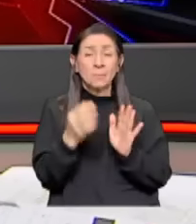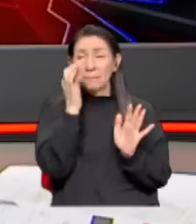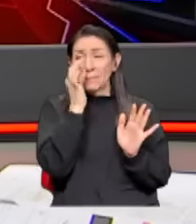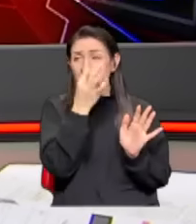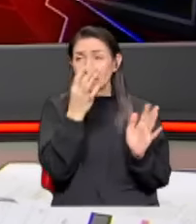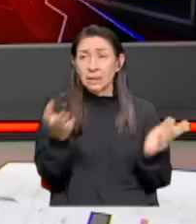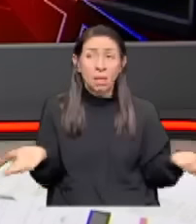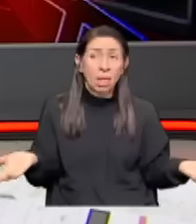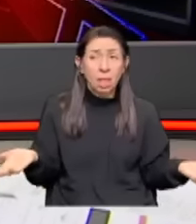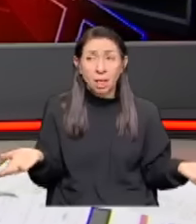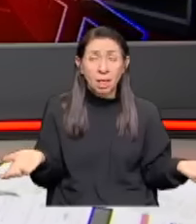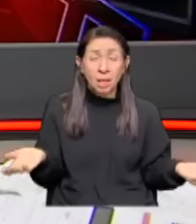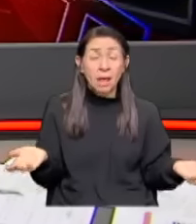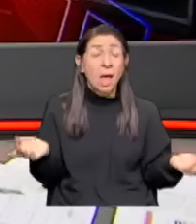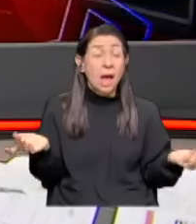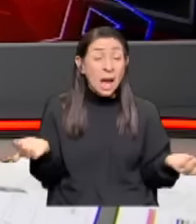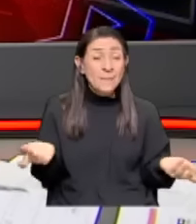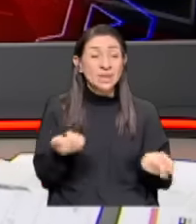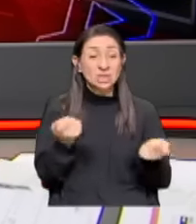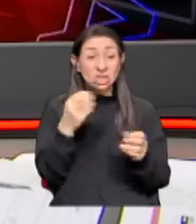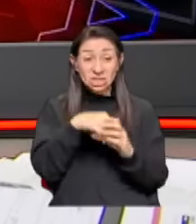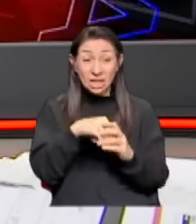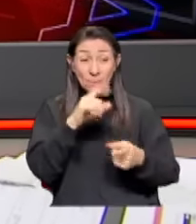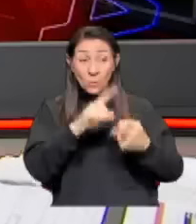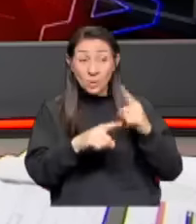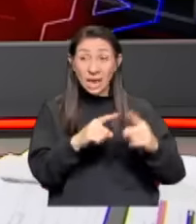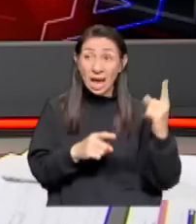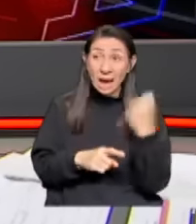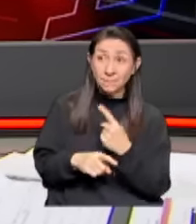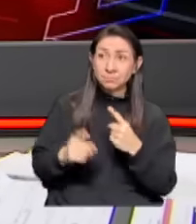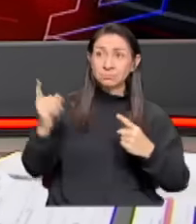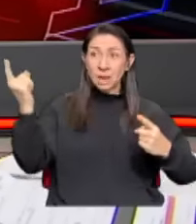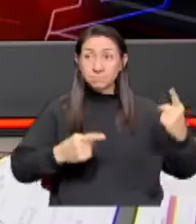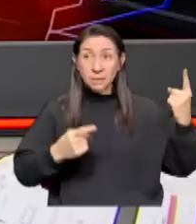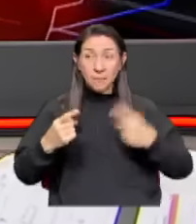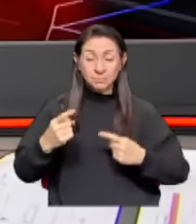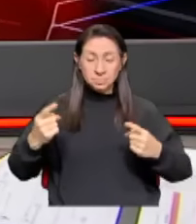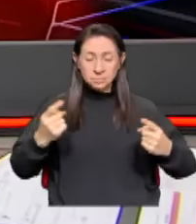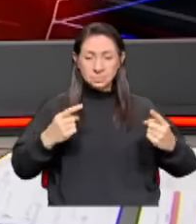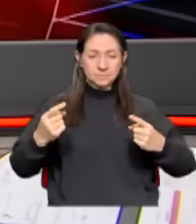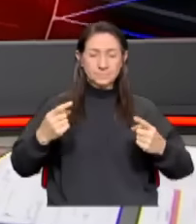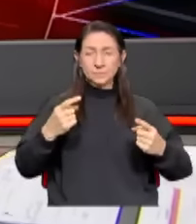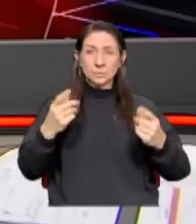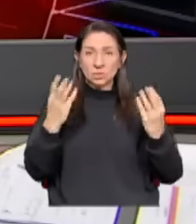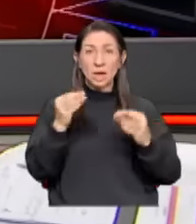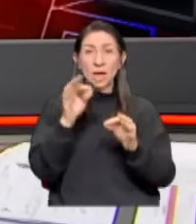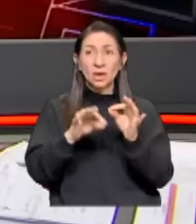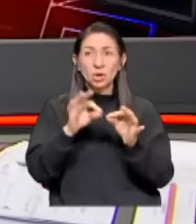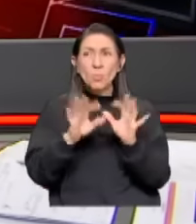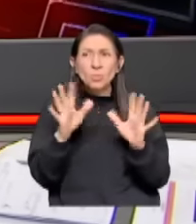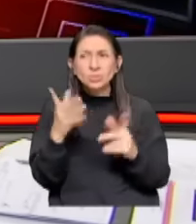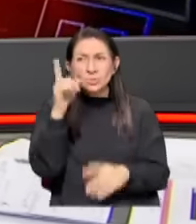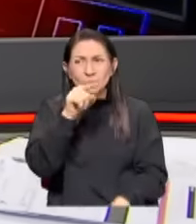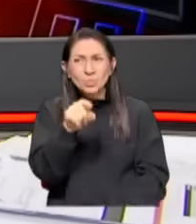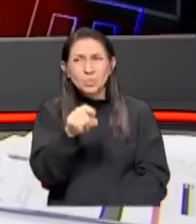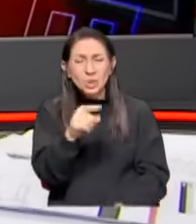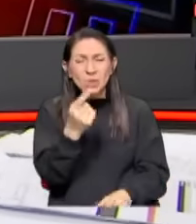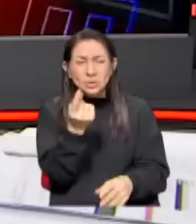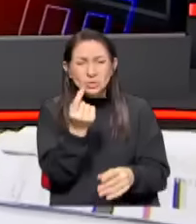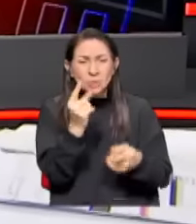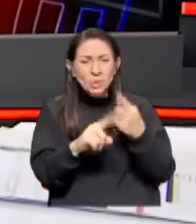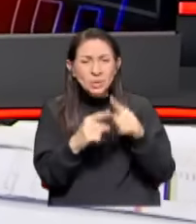Ama İşin içine siyasi etki, sahipler, böyle şeyler girerse zaten ekonominin de bozulmasının sebebi küçük